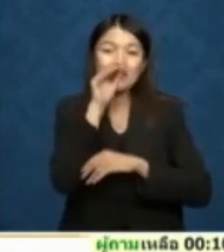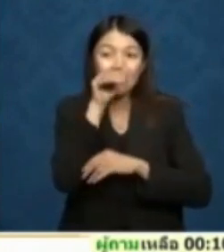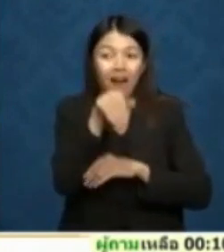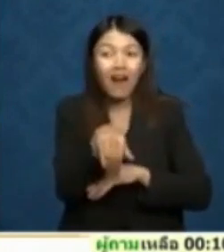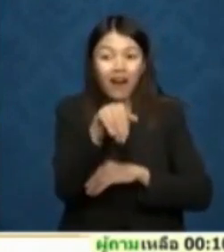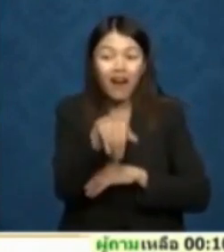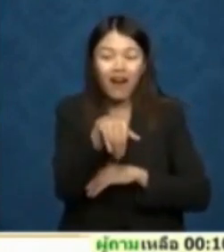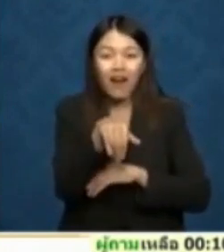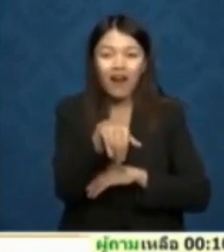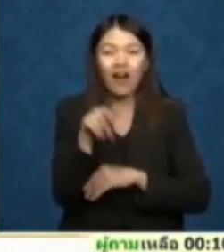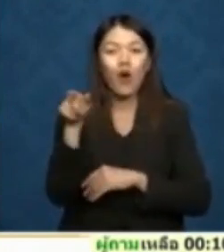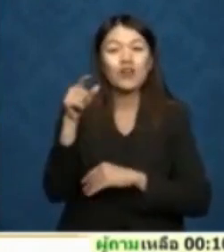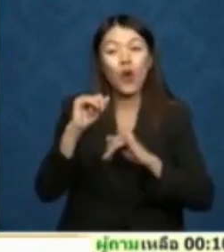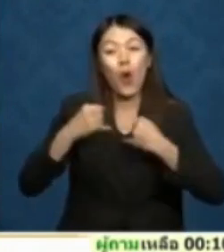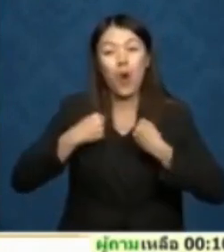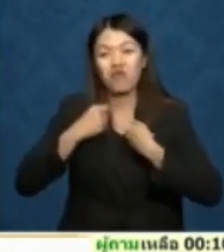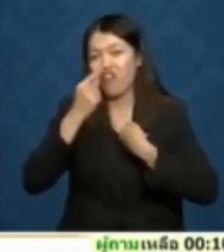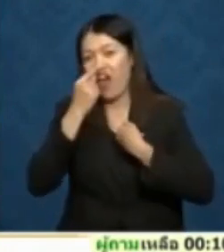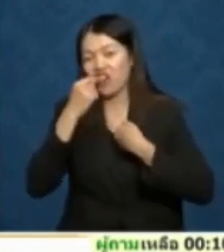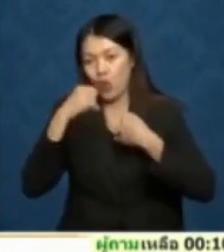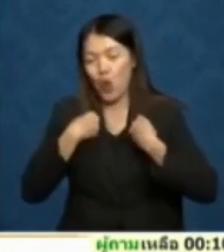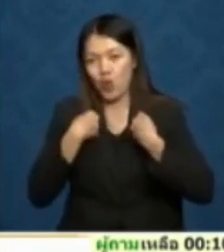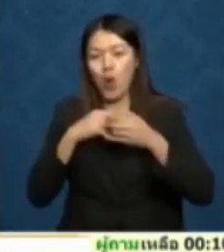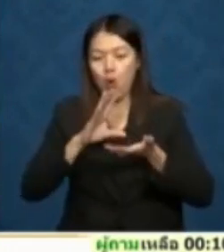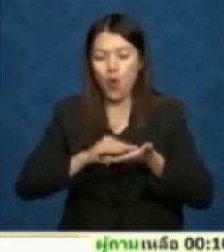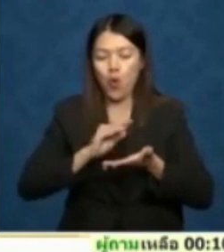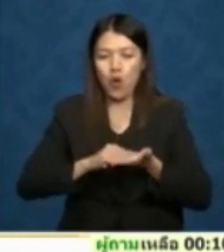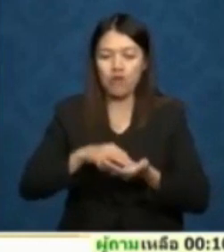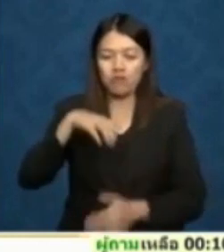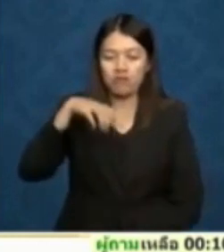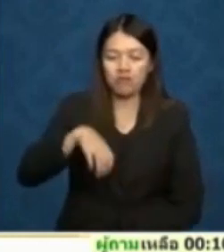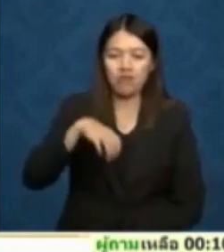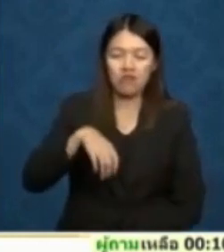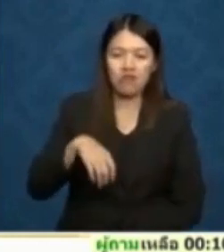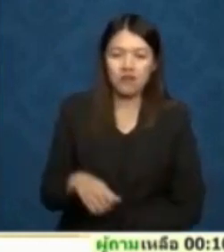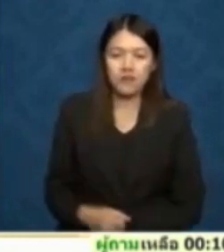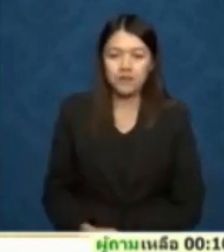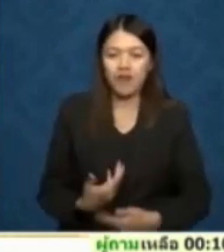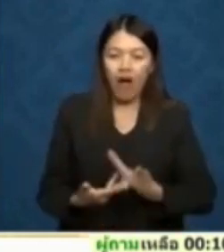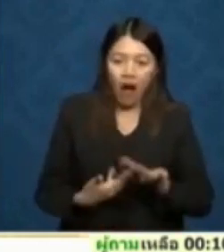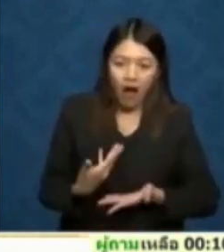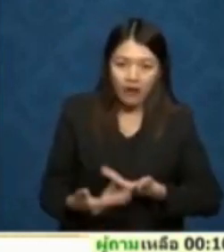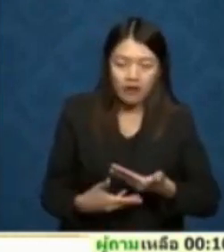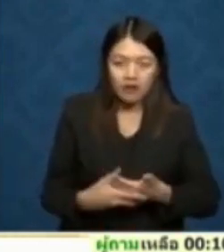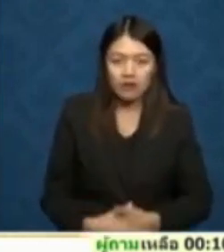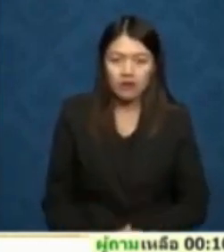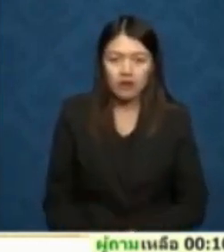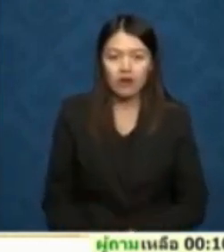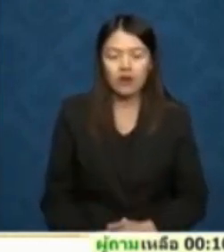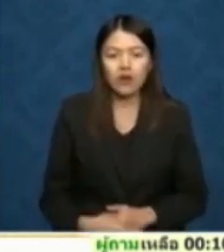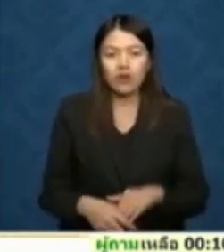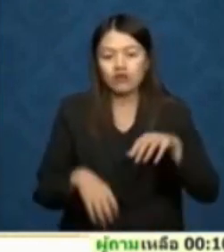วิดฐานข้อมูลของกรมพัฒนาธุรกิจการค้าและกรมการท่องเ